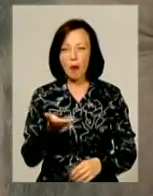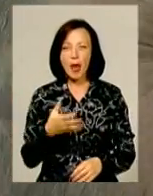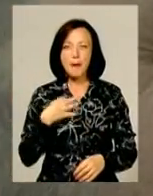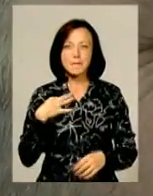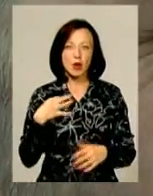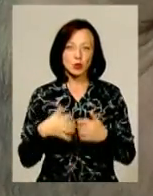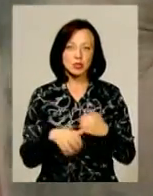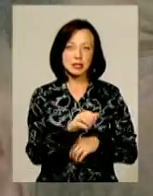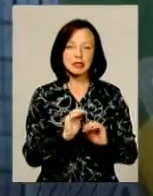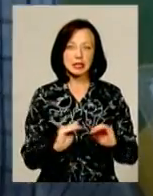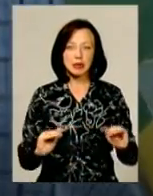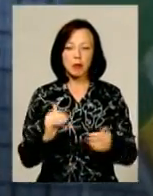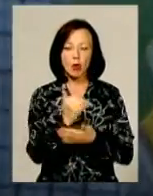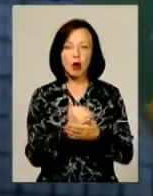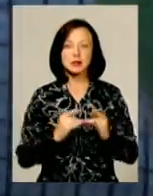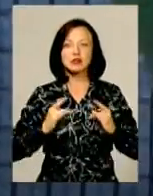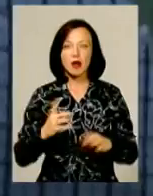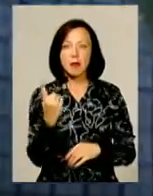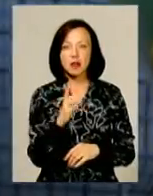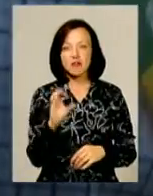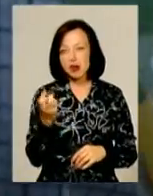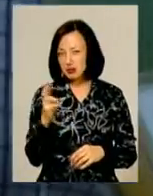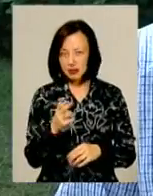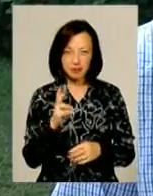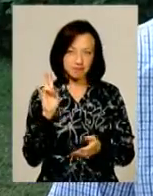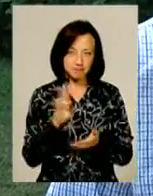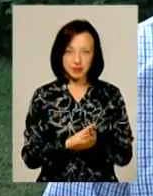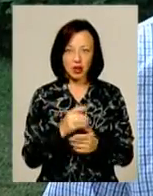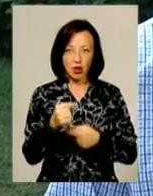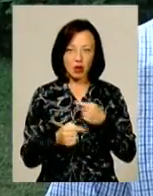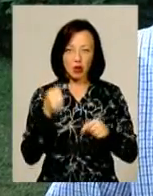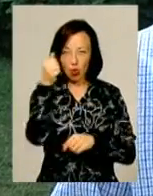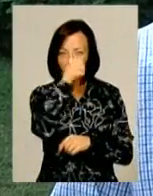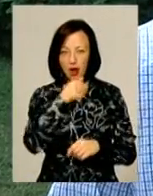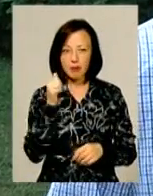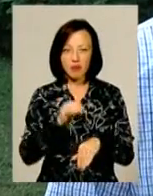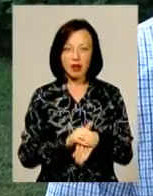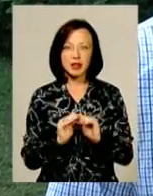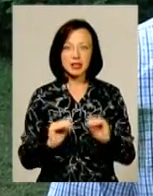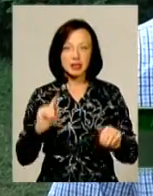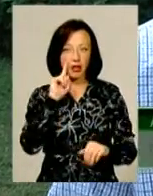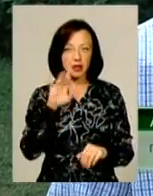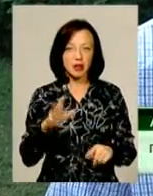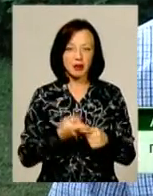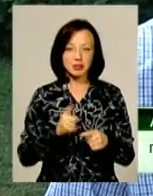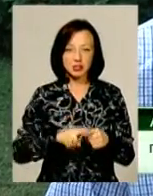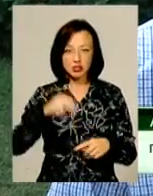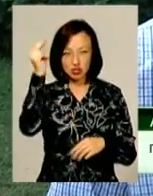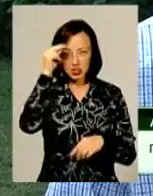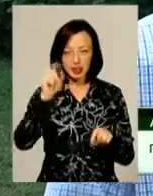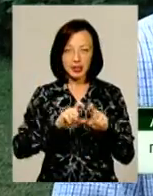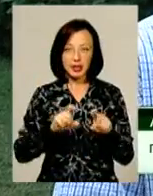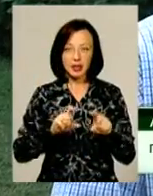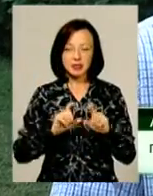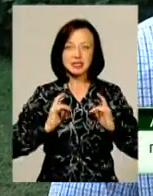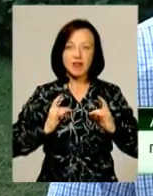Програма святкування 1 вересня, на його думку, не міняється роками. По факту діти ненавидять ці шкільні лінійки, і